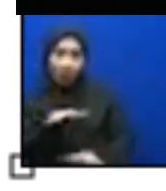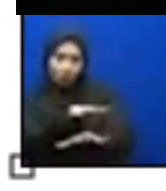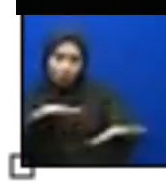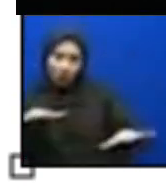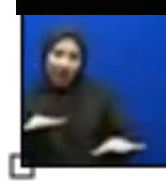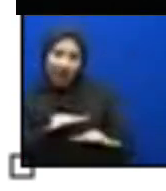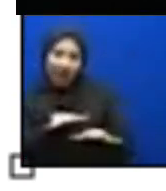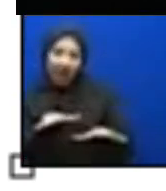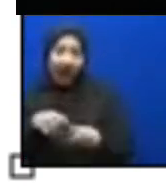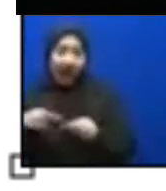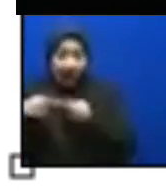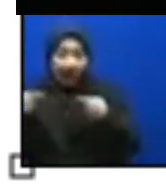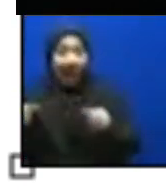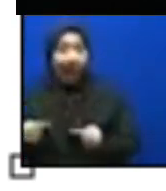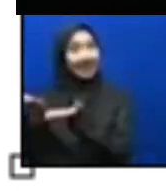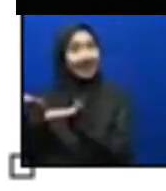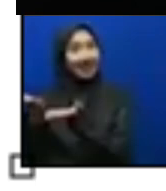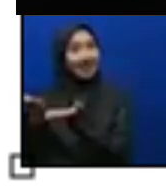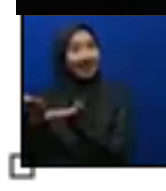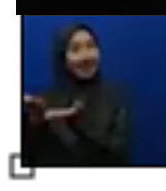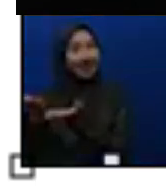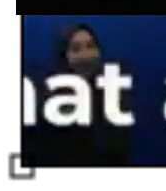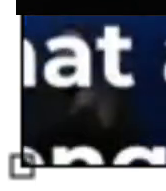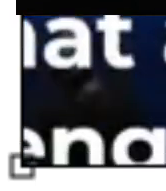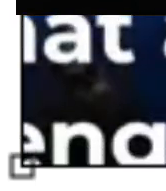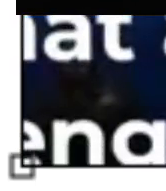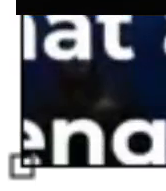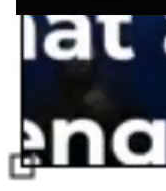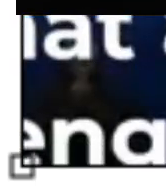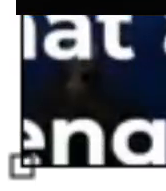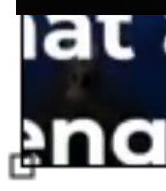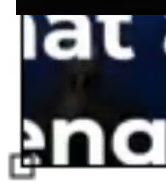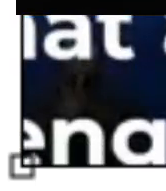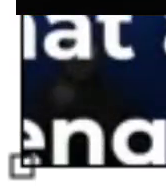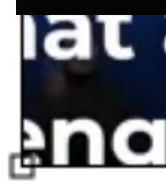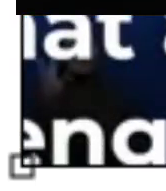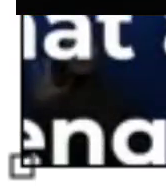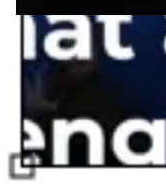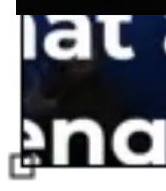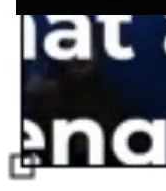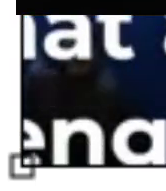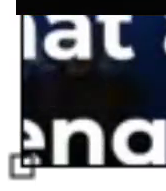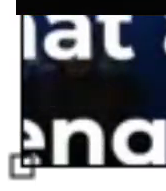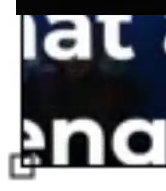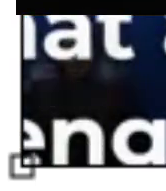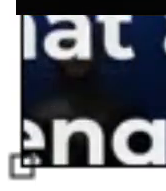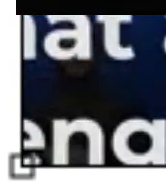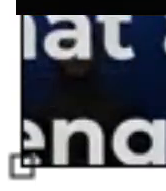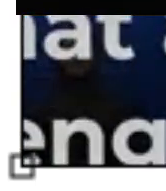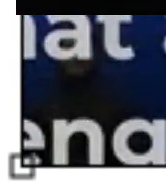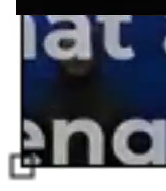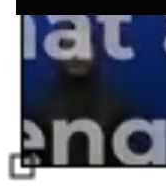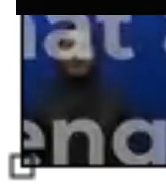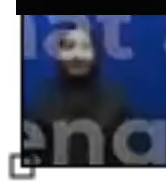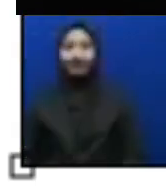sudah mungkin meninggalkan ya, walaupun asalnya satu partai, dan menyampaikan bahwa